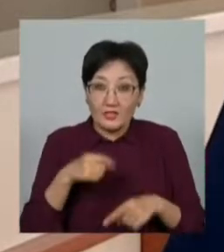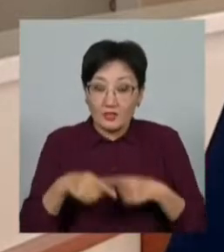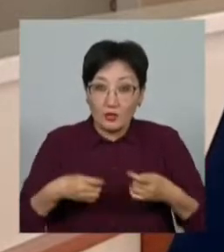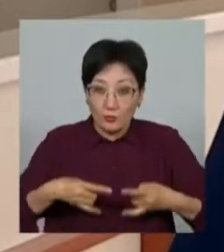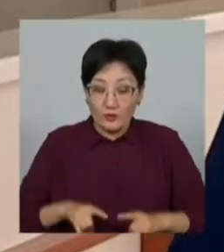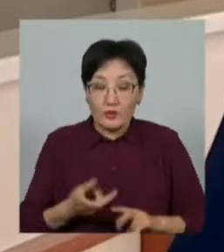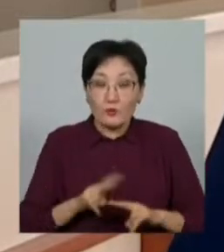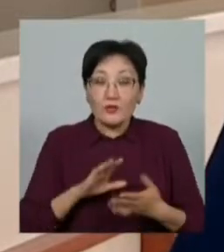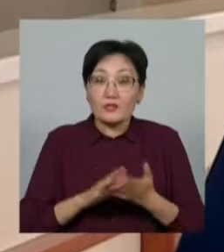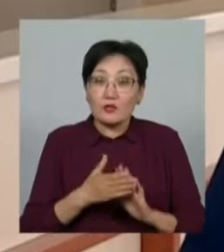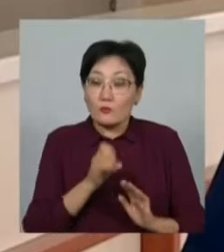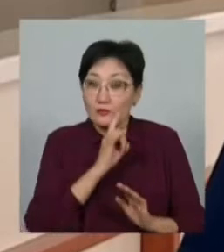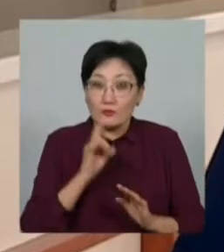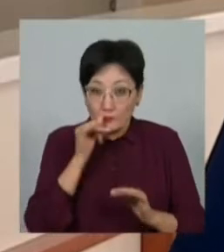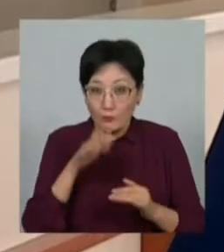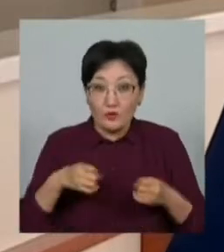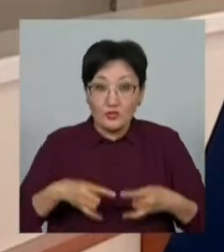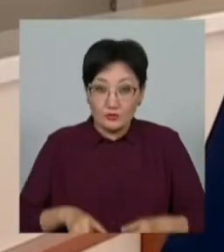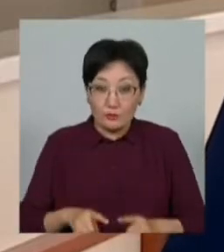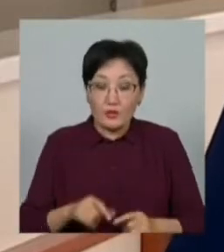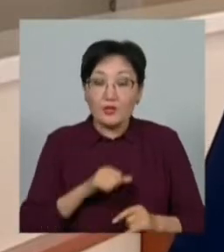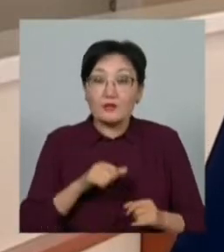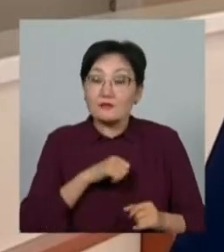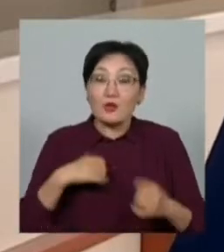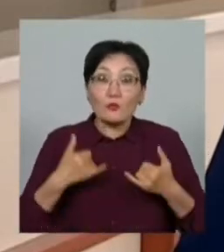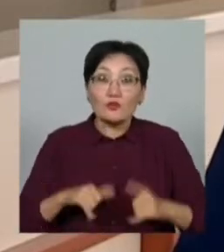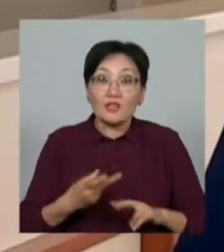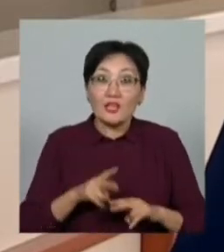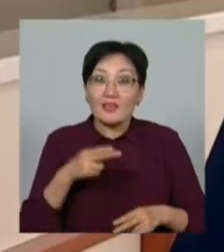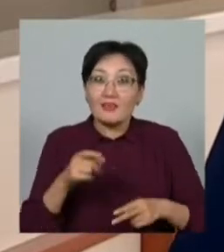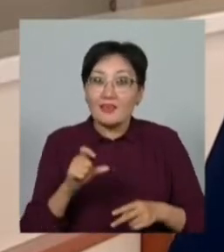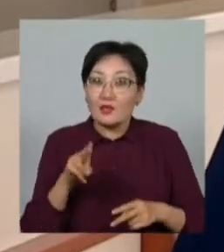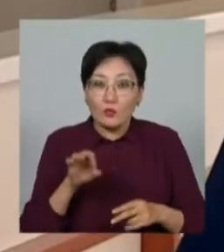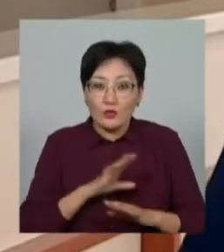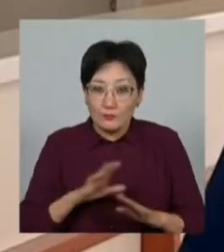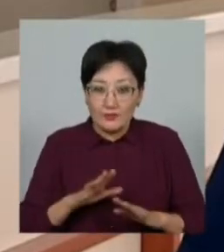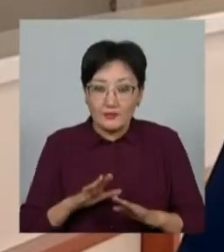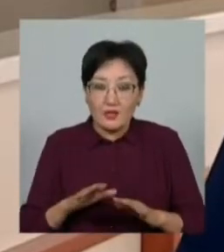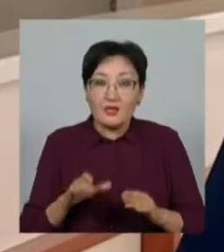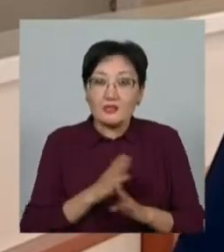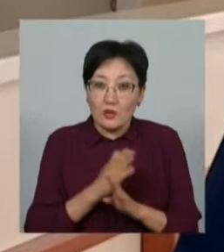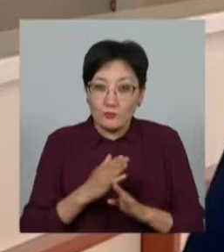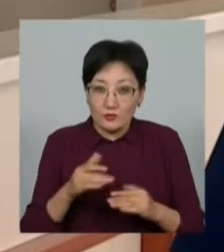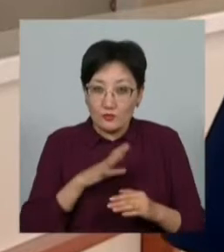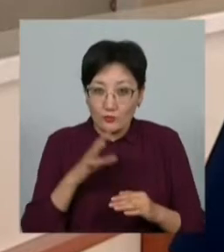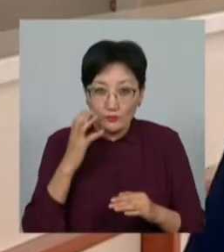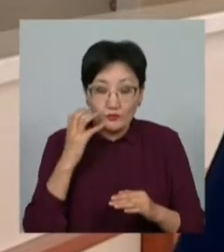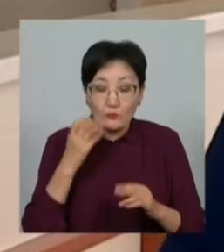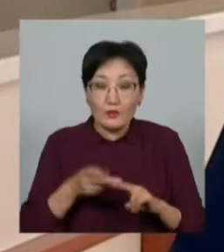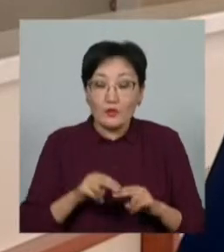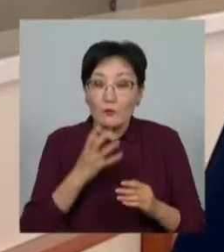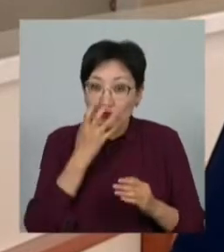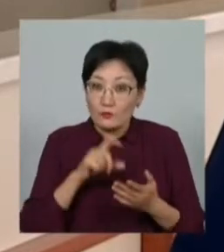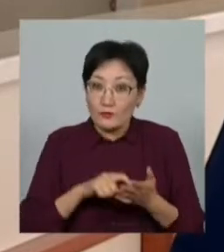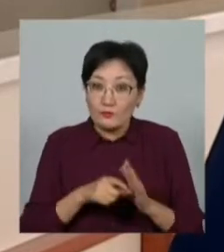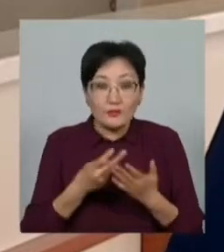мұндай жағдайда ананың өзі босануы мүмкін емес. Және ең таңқаларлығы бұл эко арқылы жасалған жүктілік емес. Әрі операциядан кейін үшем жансақтау бөліміне